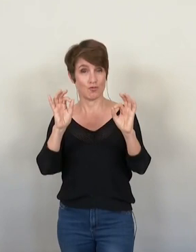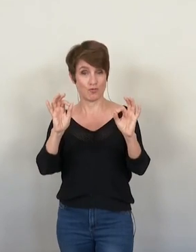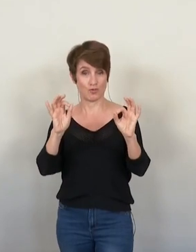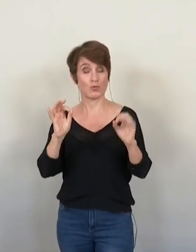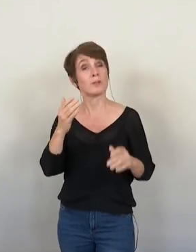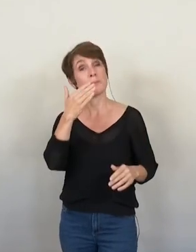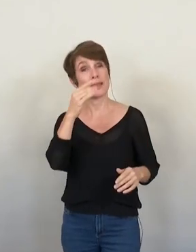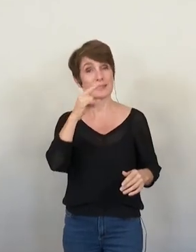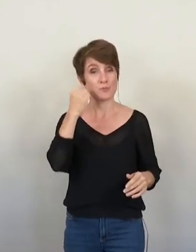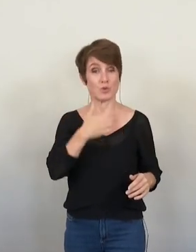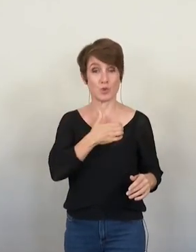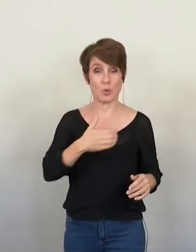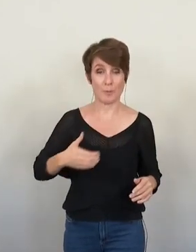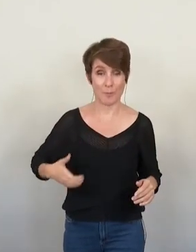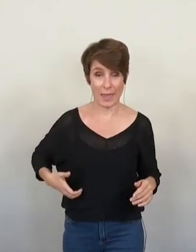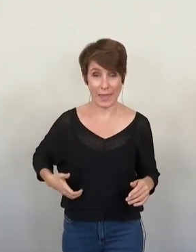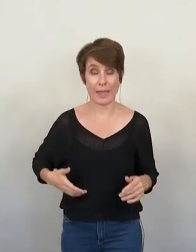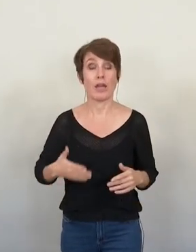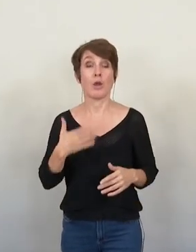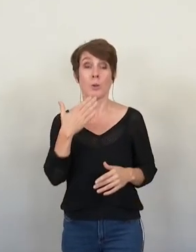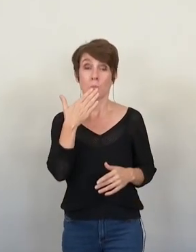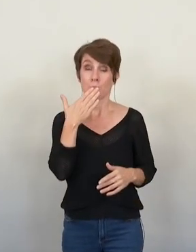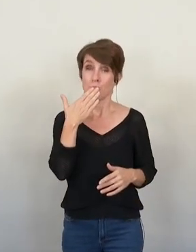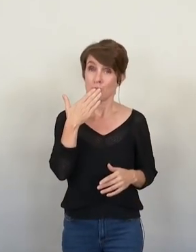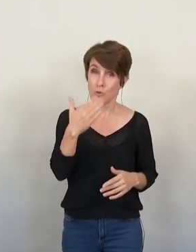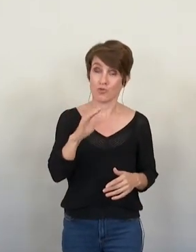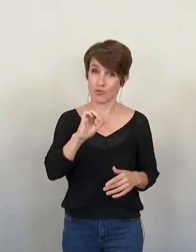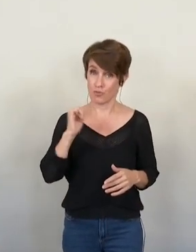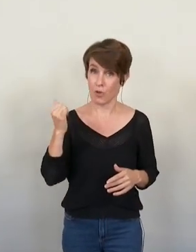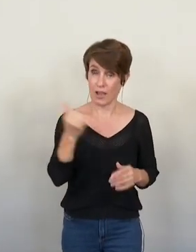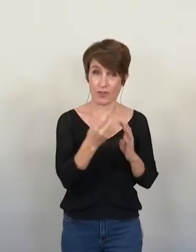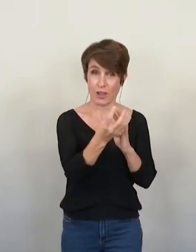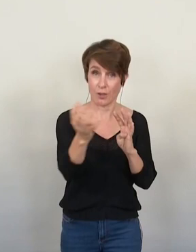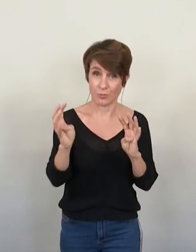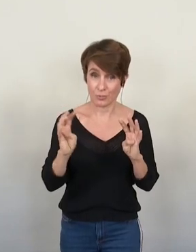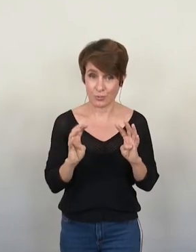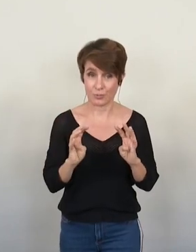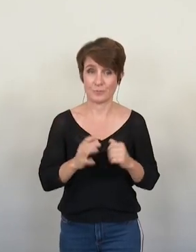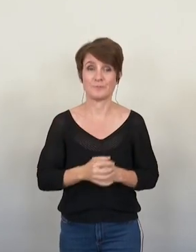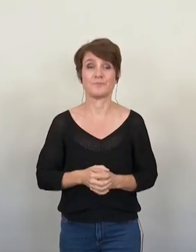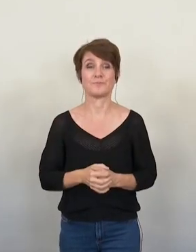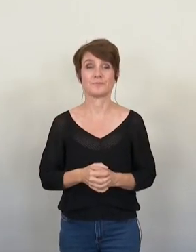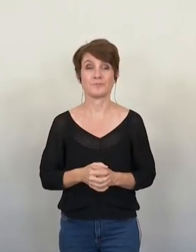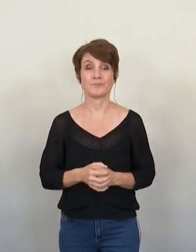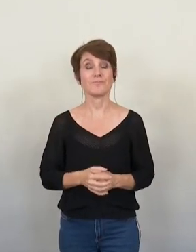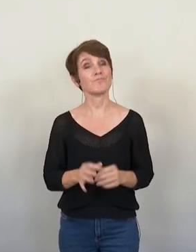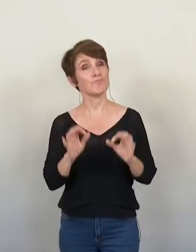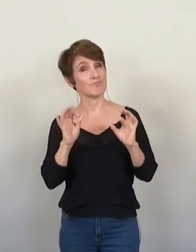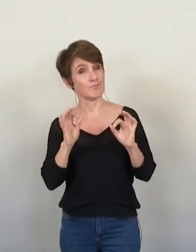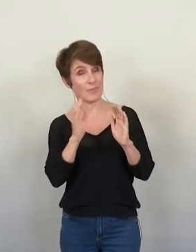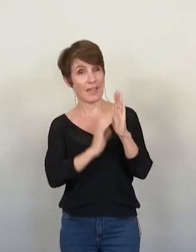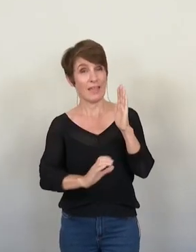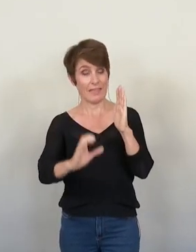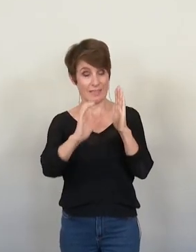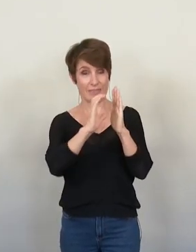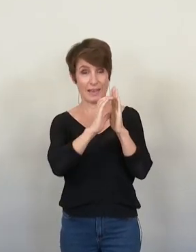Monsieur le Maire bonjour Mesdames et Messieurs les conseillères et les conseillers municipaux effectivement c'est une délibération qui